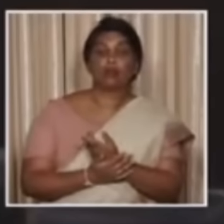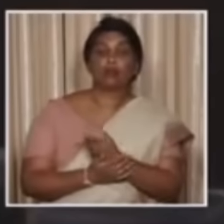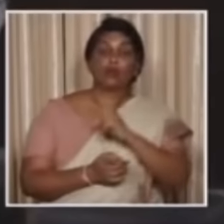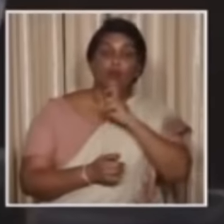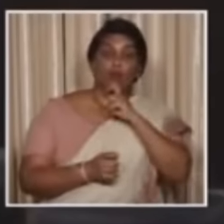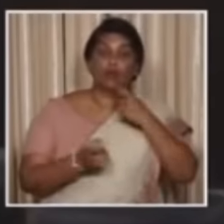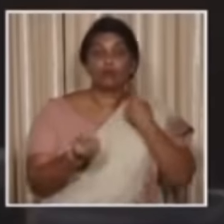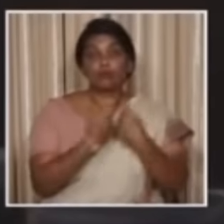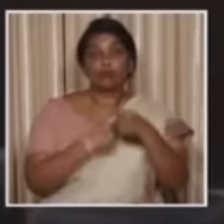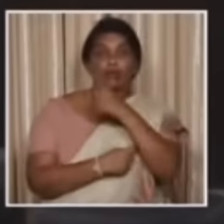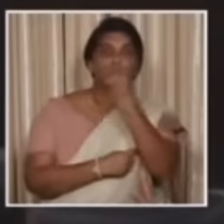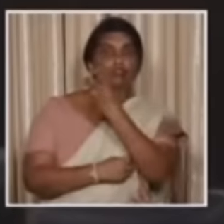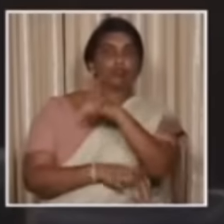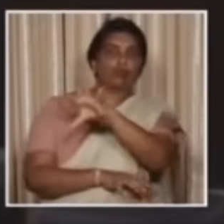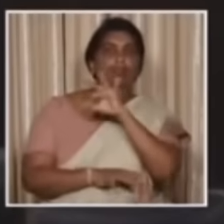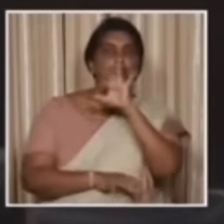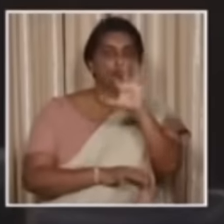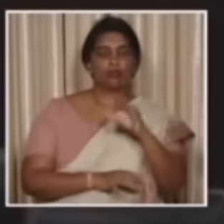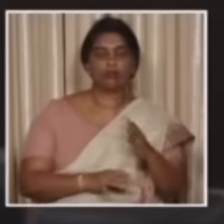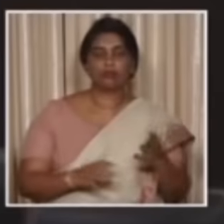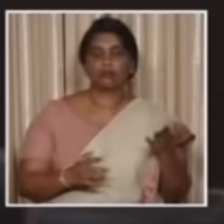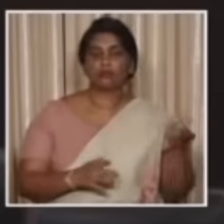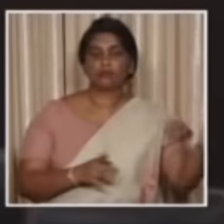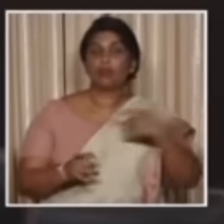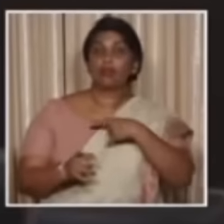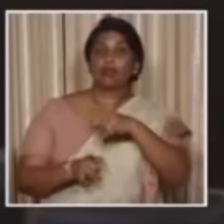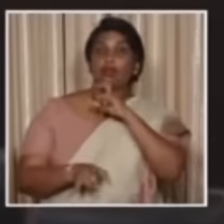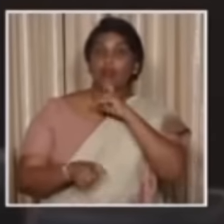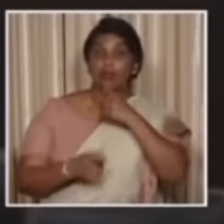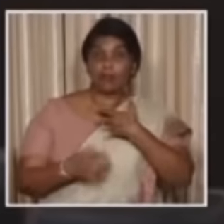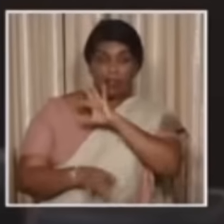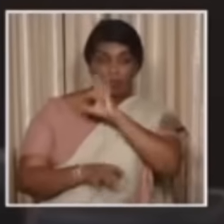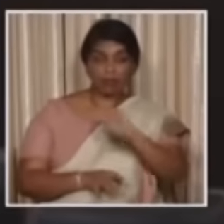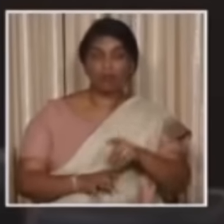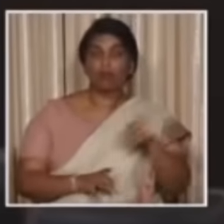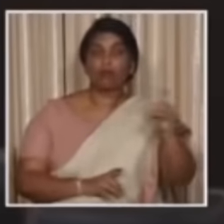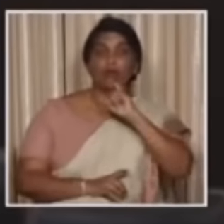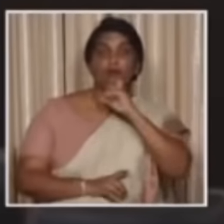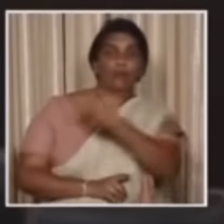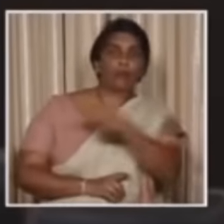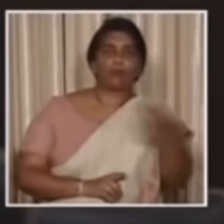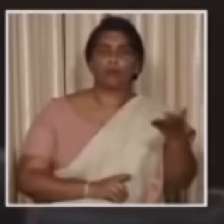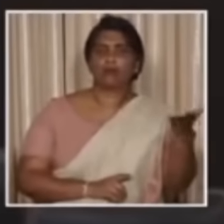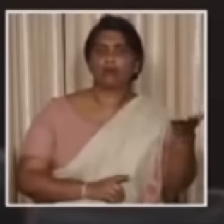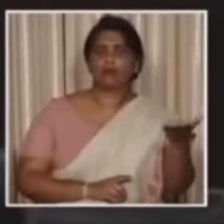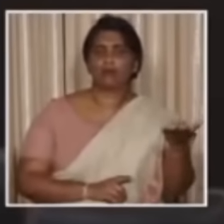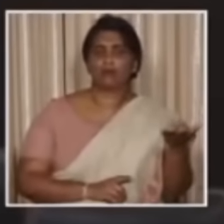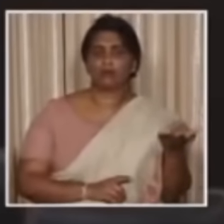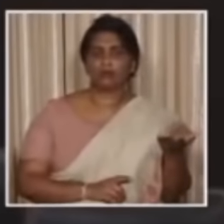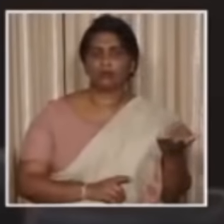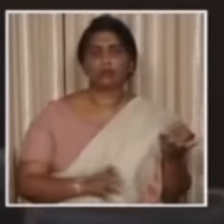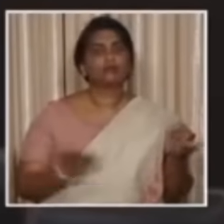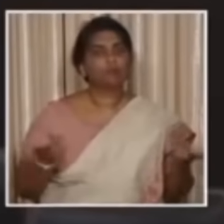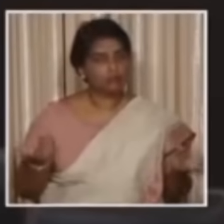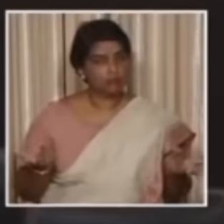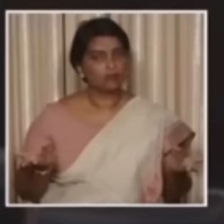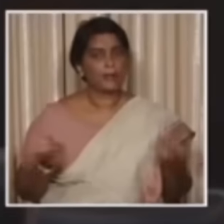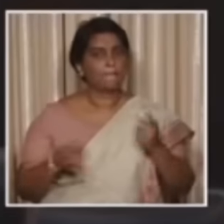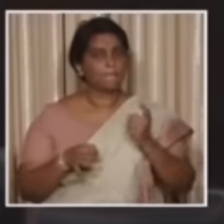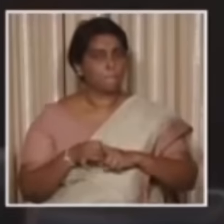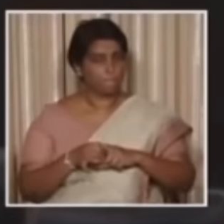හොරකම් විමර්ශනය කරන්න ඉතින් ඒක එයාලම පත් කරගන්න එක සදාචාරයක් මම දකින්නේ නෑ ඒක තමයි තියෙන